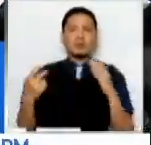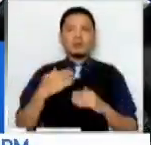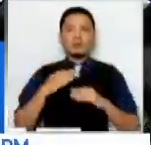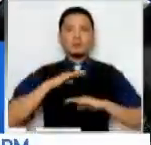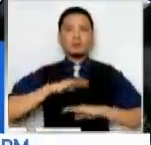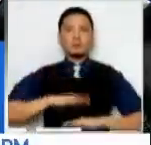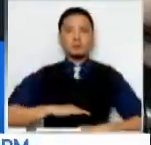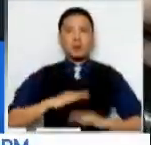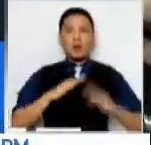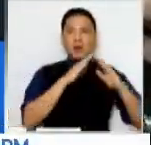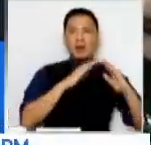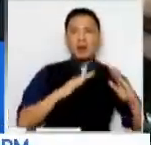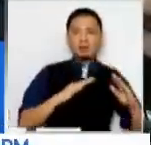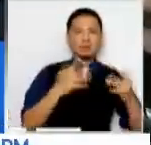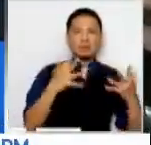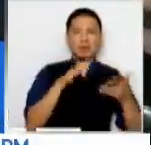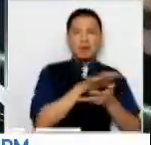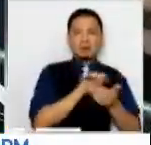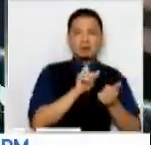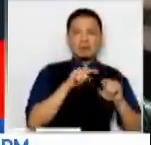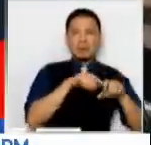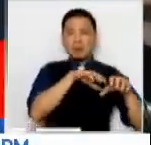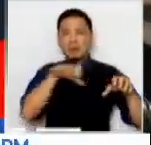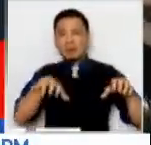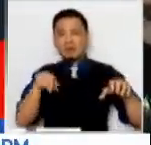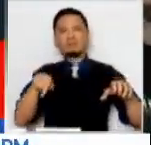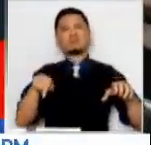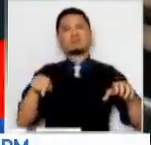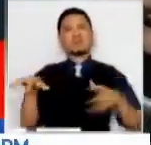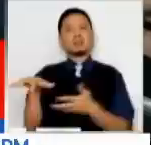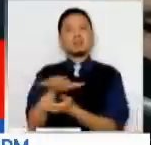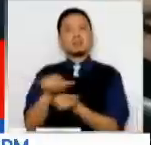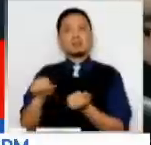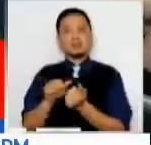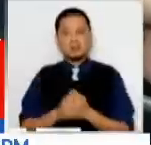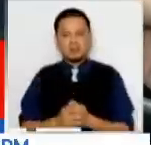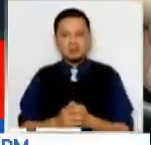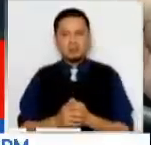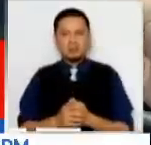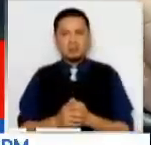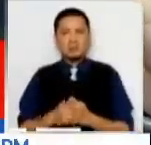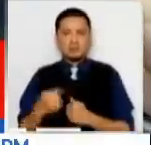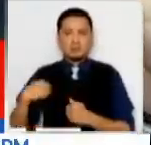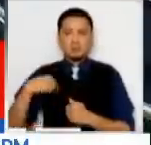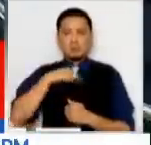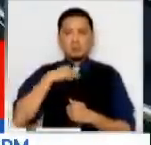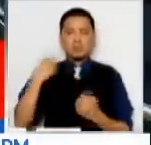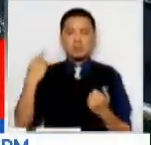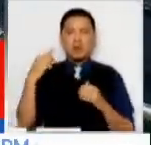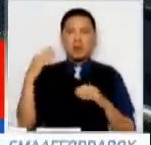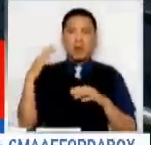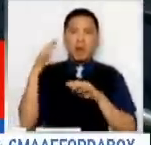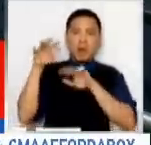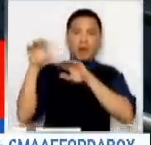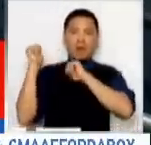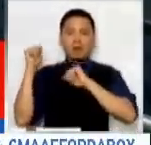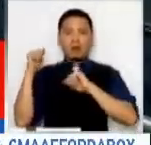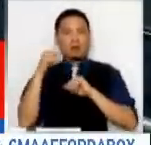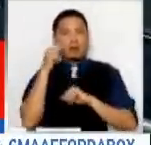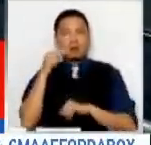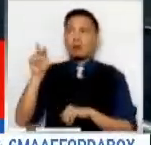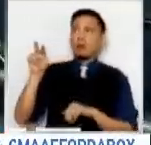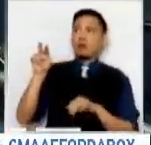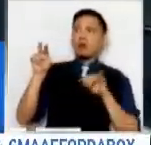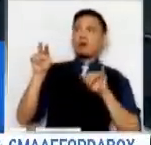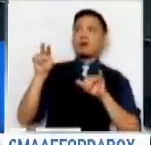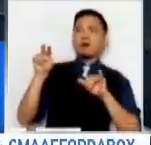namin nadamay. Basta nakita lang namin, nag-aapoy na. Malaki na yung apoy nung lumabas kami. Ang wala na kami ibang nano, tumakbo na